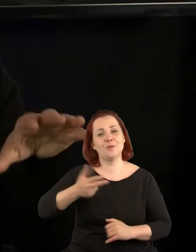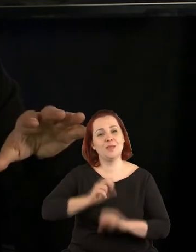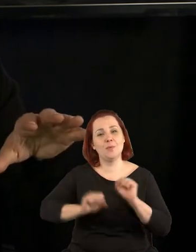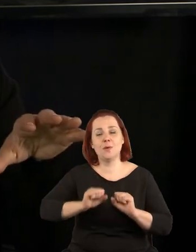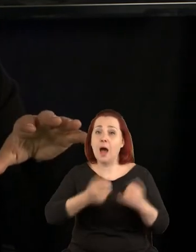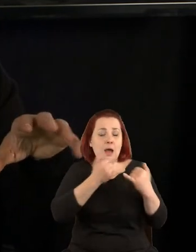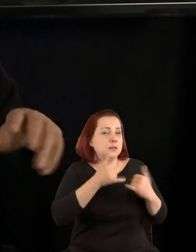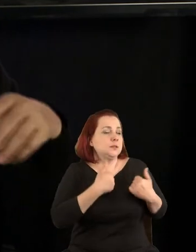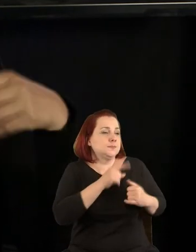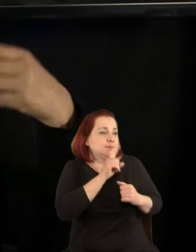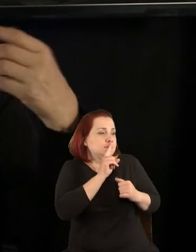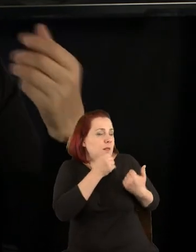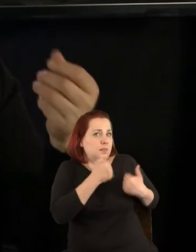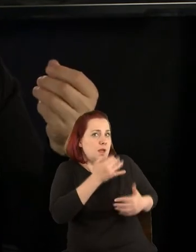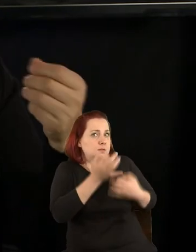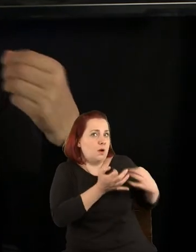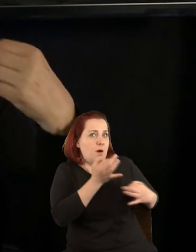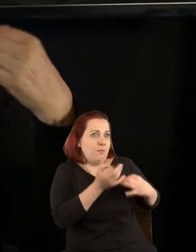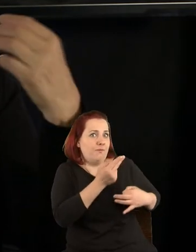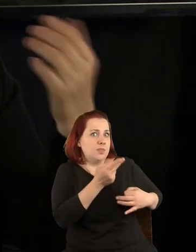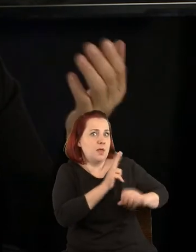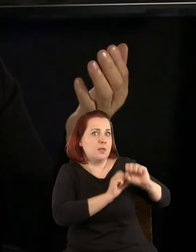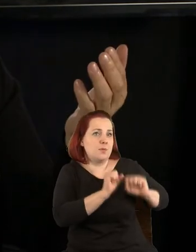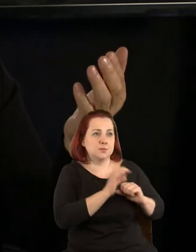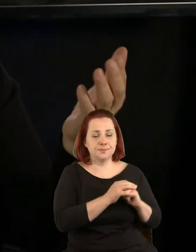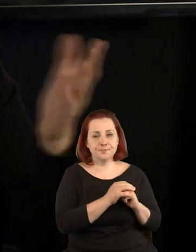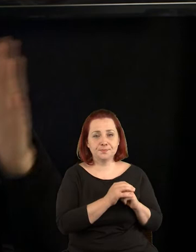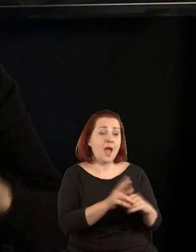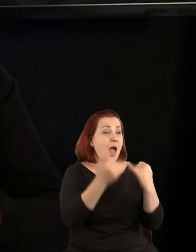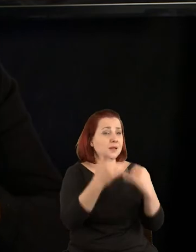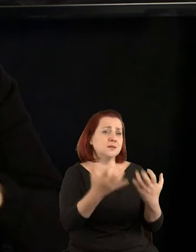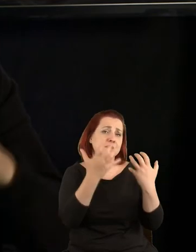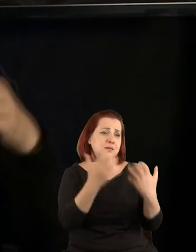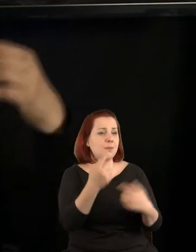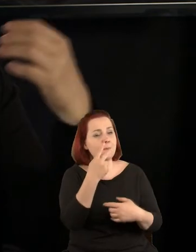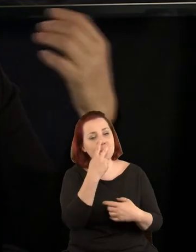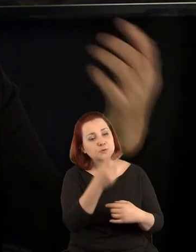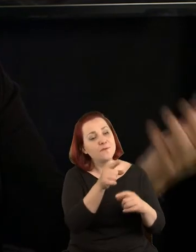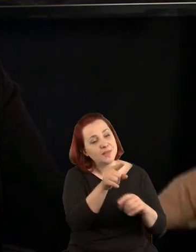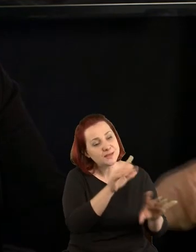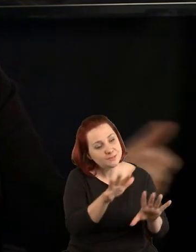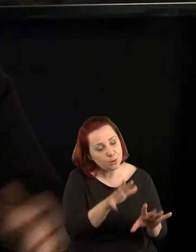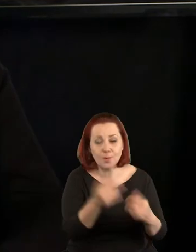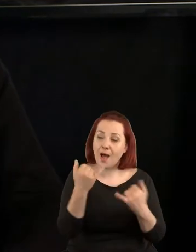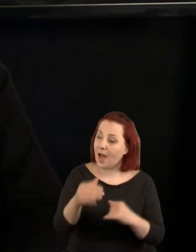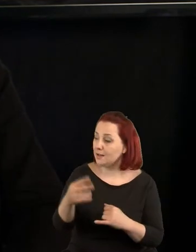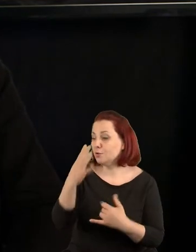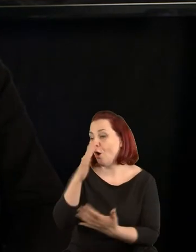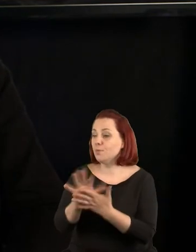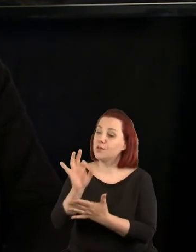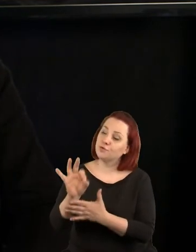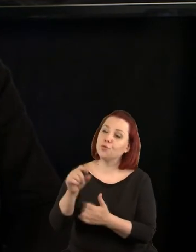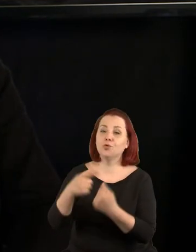nie chcieliby o tej mówić. Niepełnosprawności. Inni chcieliby być tak postrzegani, inni chcieliby być tak.